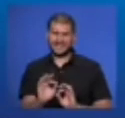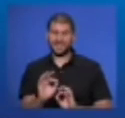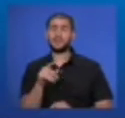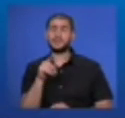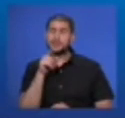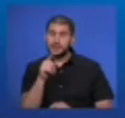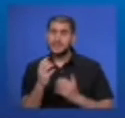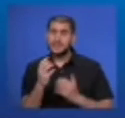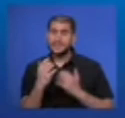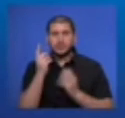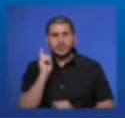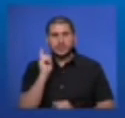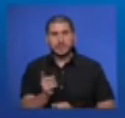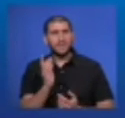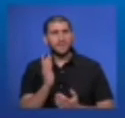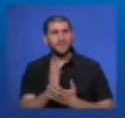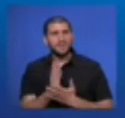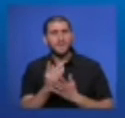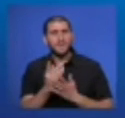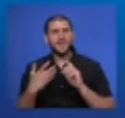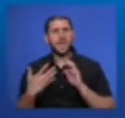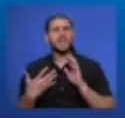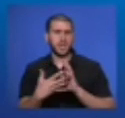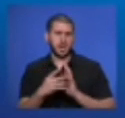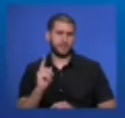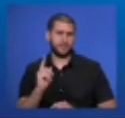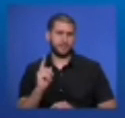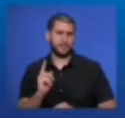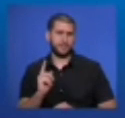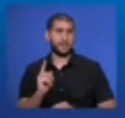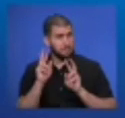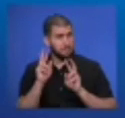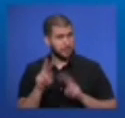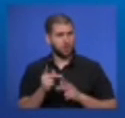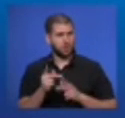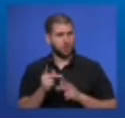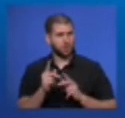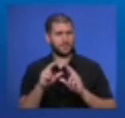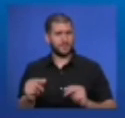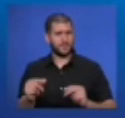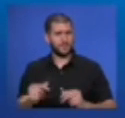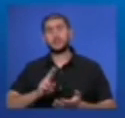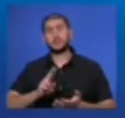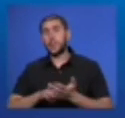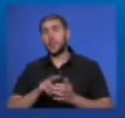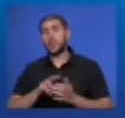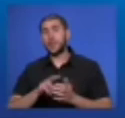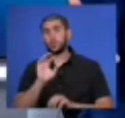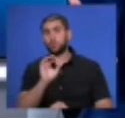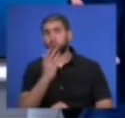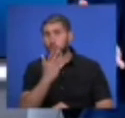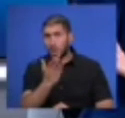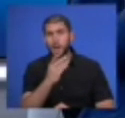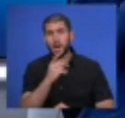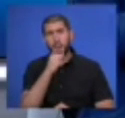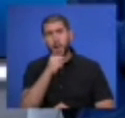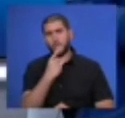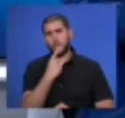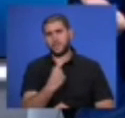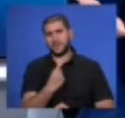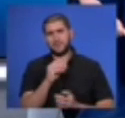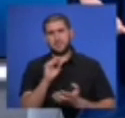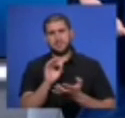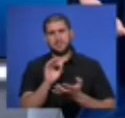הזה צריך להגיע לוועדת חקירה, מה שקרה פה עם ההדלפה הזאת. אבל בזכות הפרסום שלך, הרי את אומרת, ברגע שזה